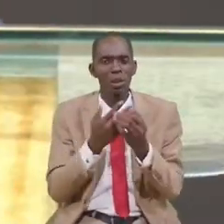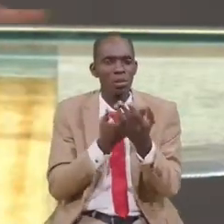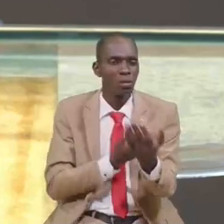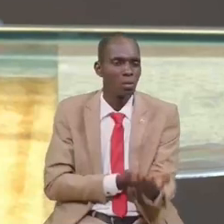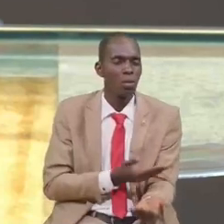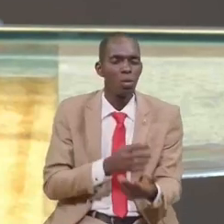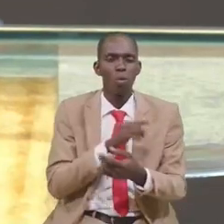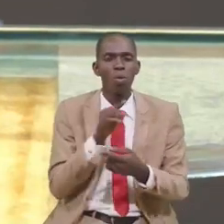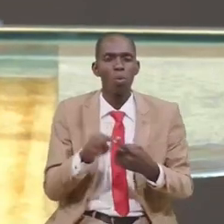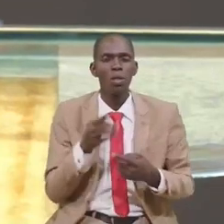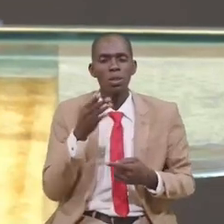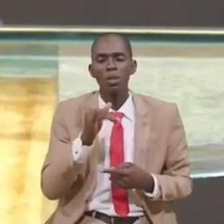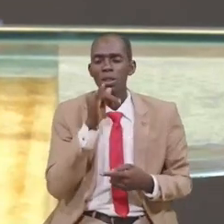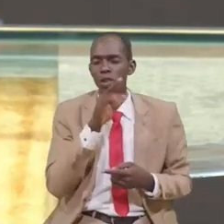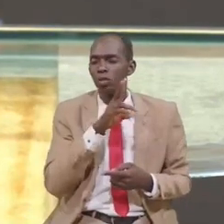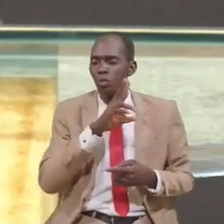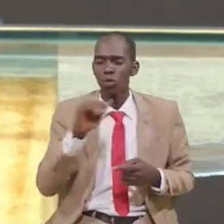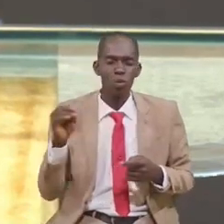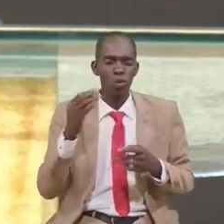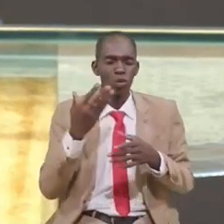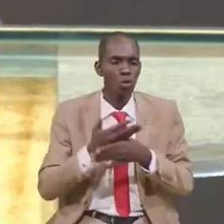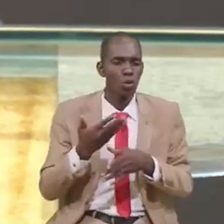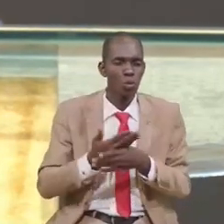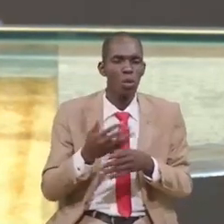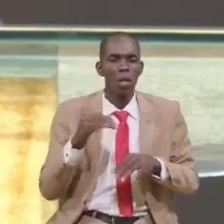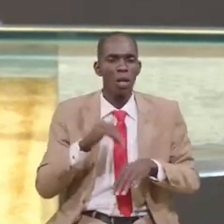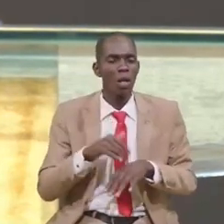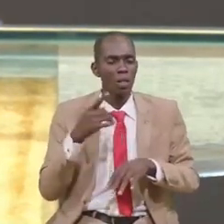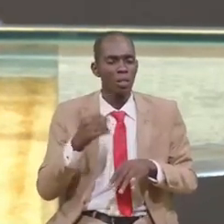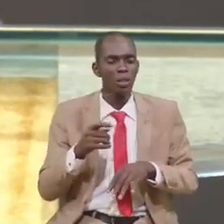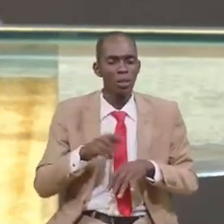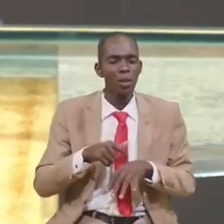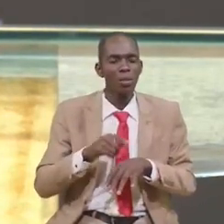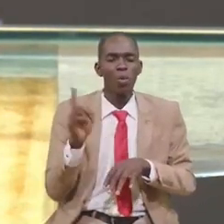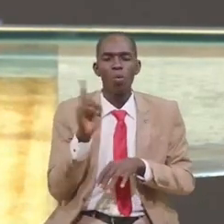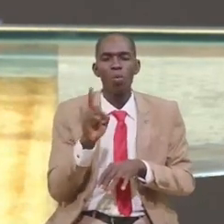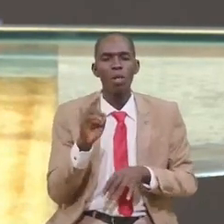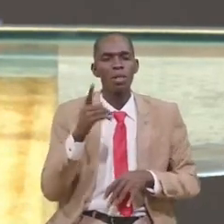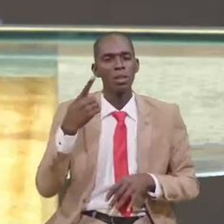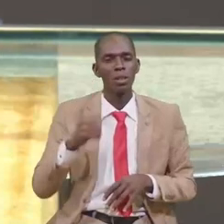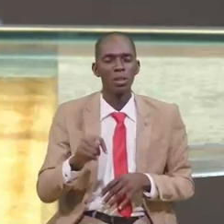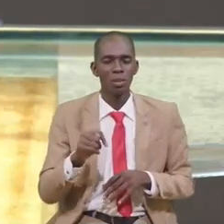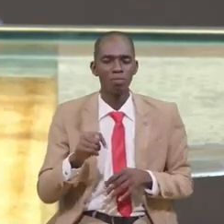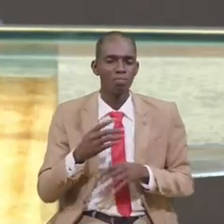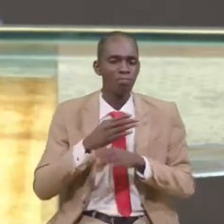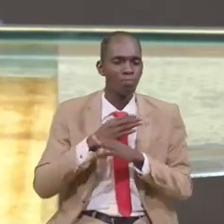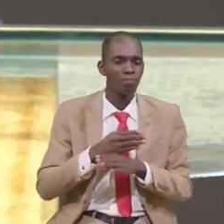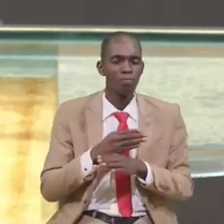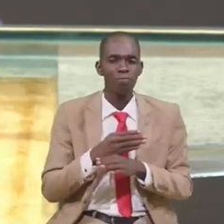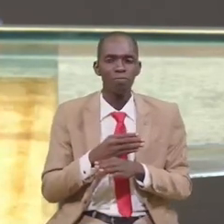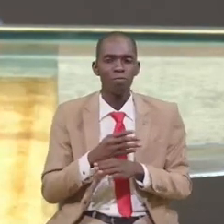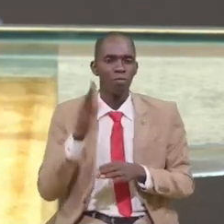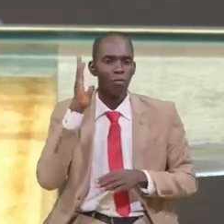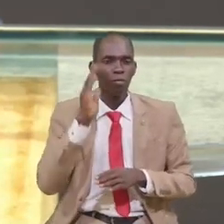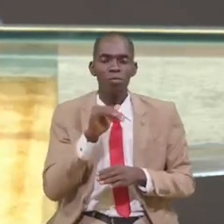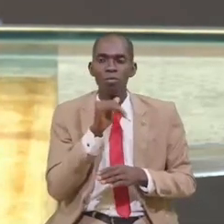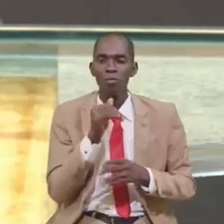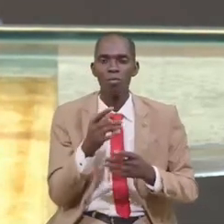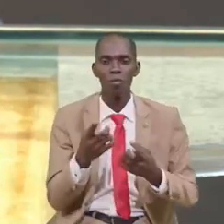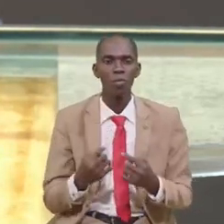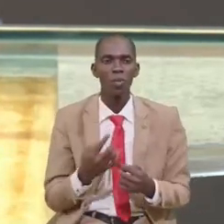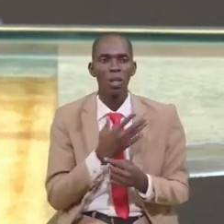à l'aube, le moment du jour où il n'y a pas de dérangement, vers le matin pendant qu'il faisait encore